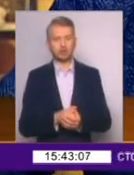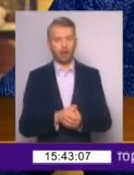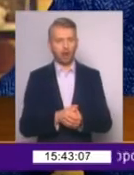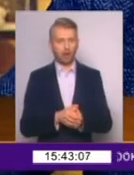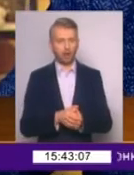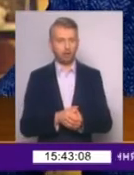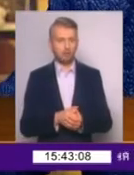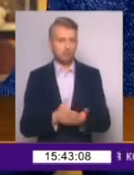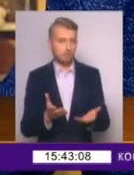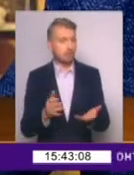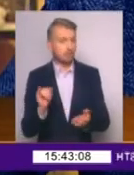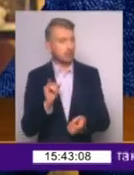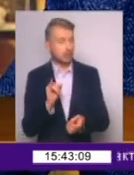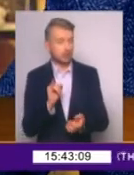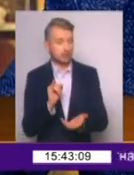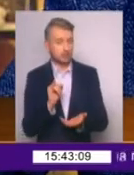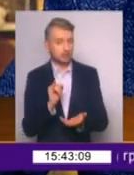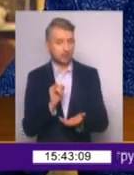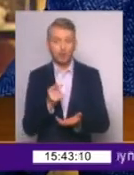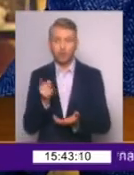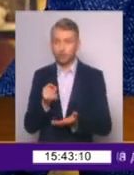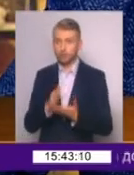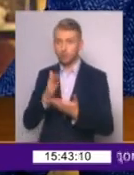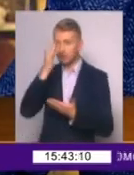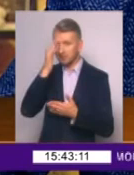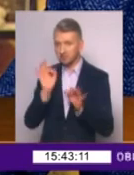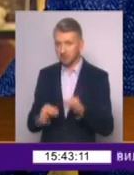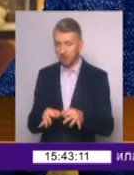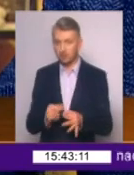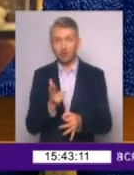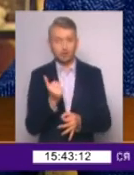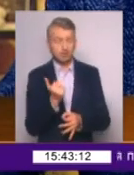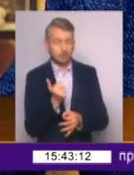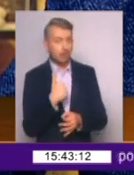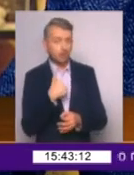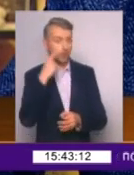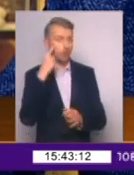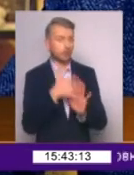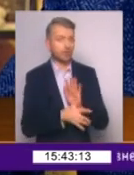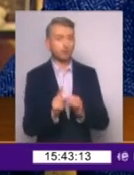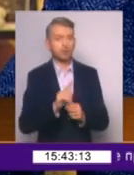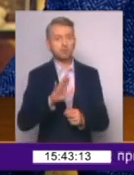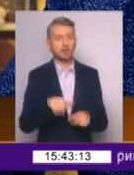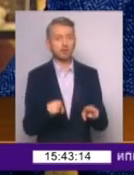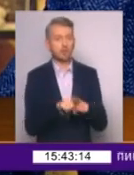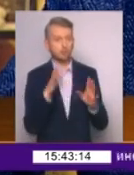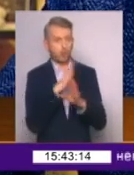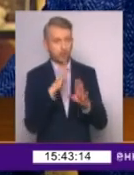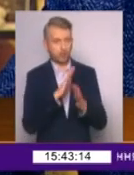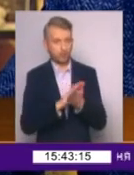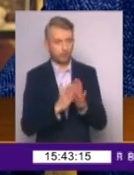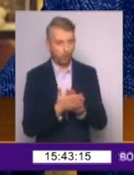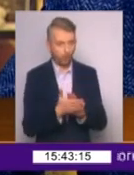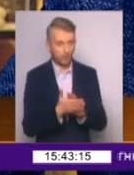парадних. І тоді є якийсь сенс взагалі, тоді вони залишаються. Але ми розуміємо, що от після таких погодних умов